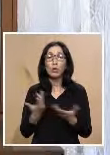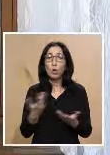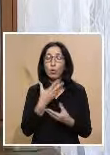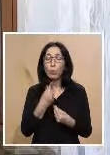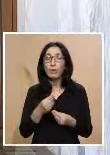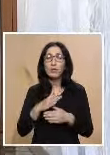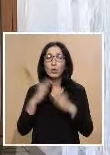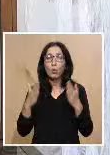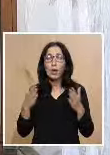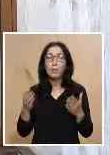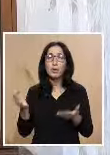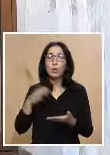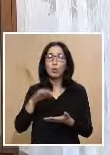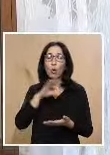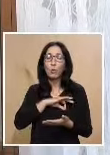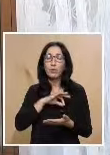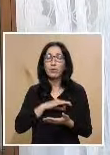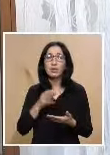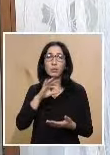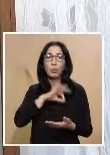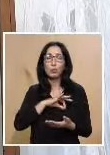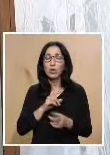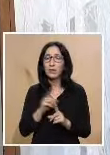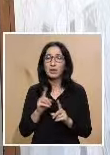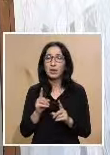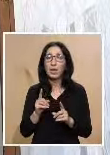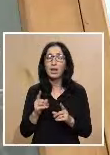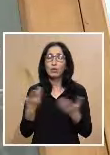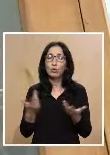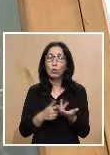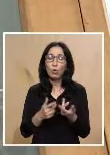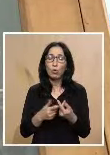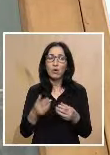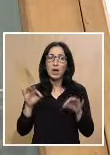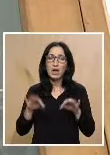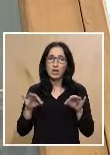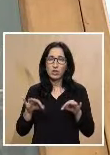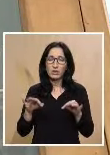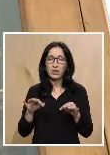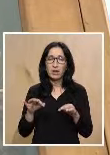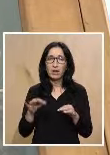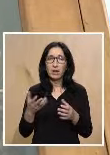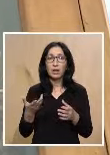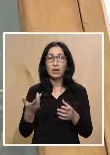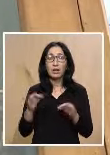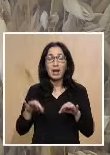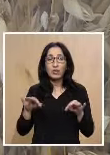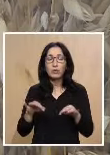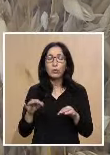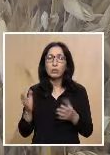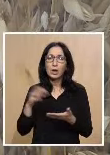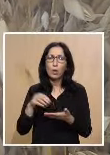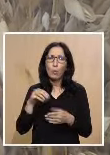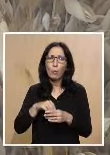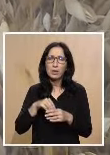Но хубави големи добиви се получават от не толкова качествени сортове – фуражни. Отсъствието на качество се